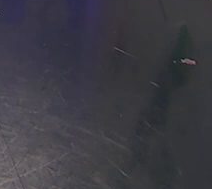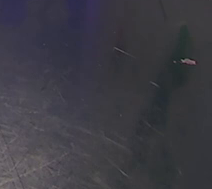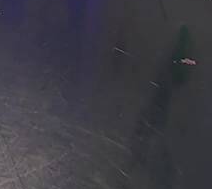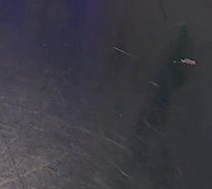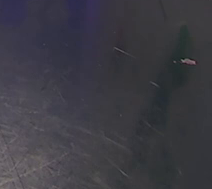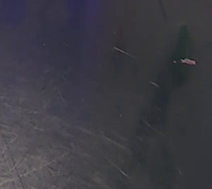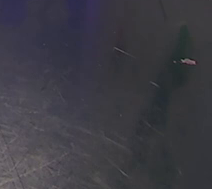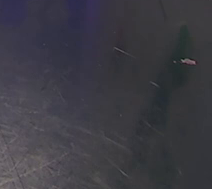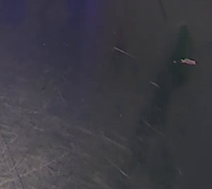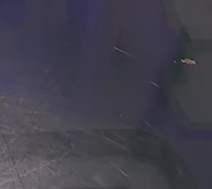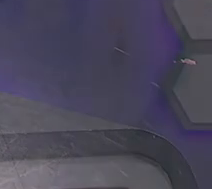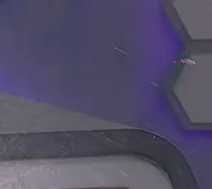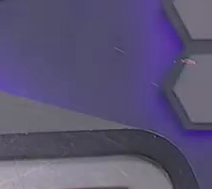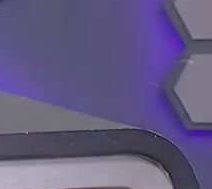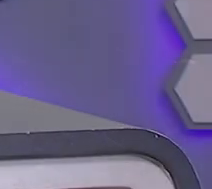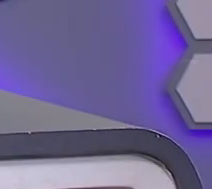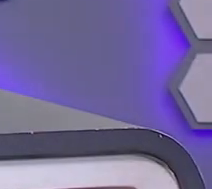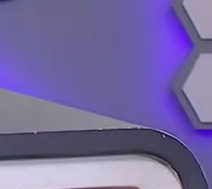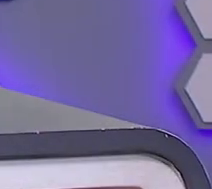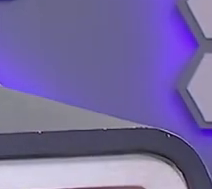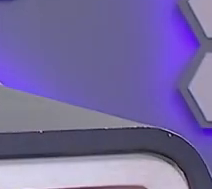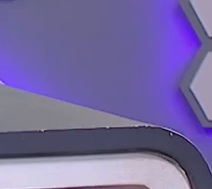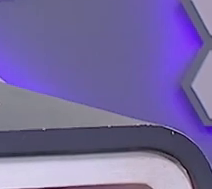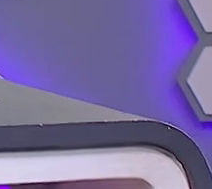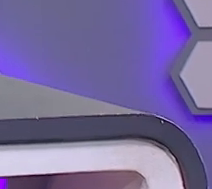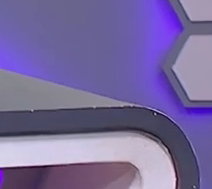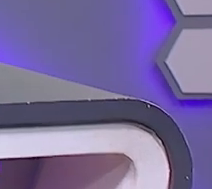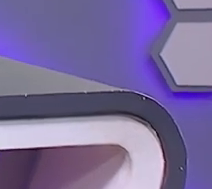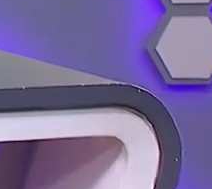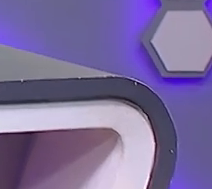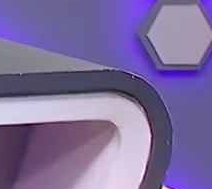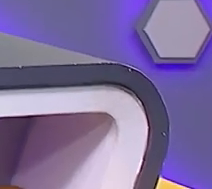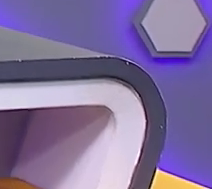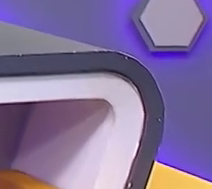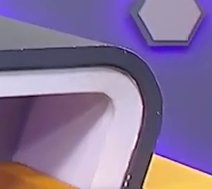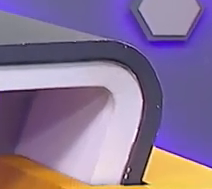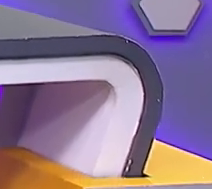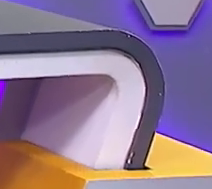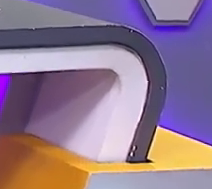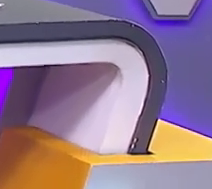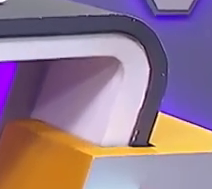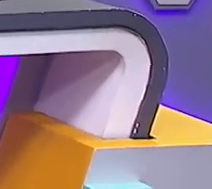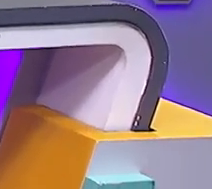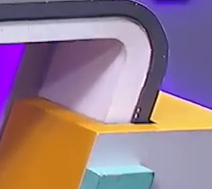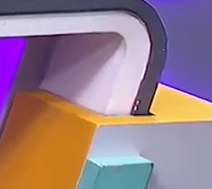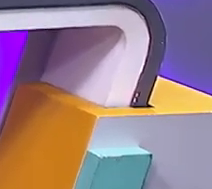mudahnya operasi tolak mudahnya operasi tulang